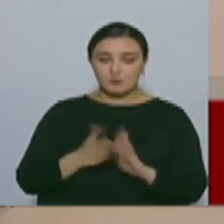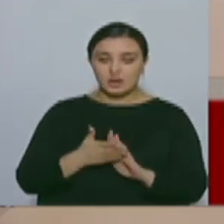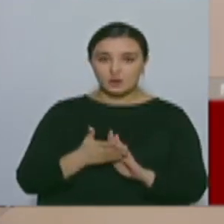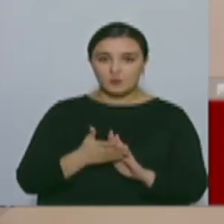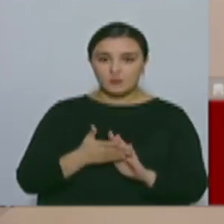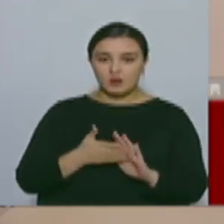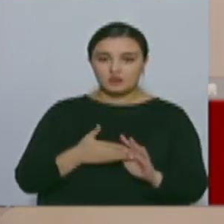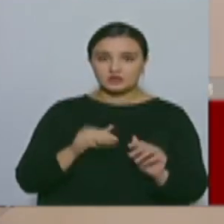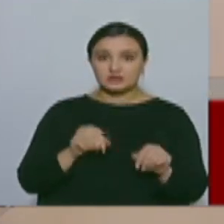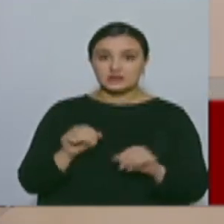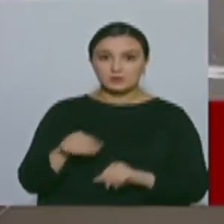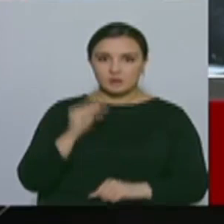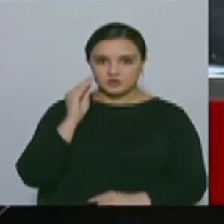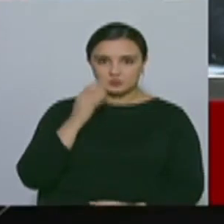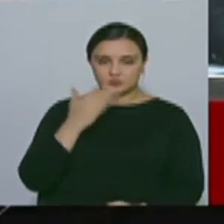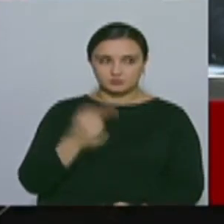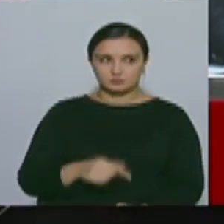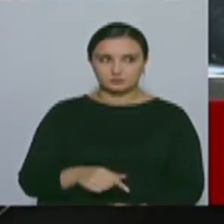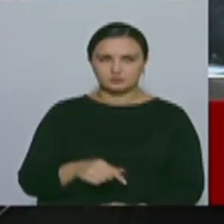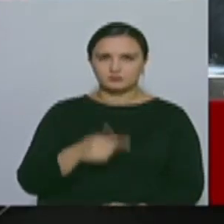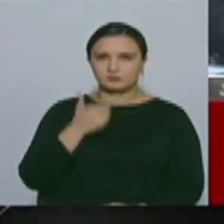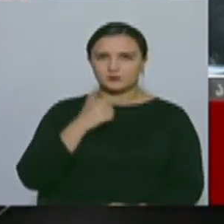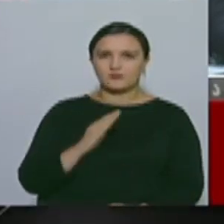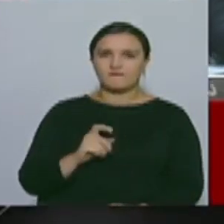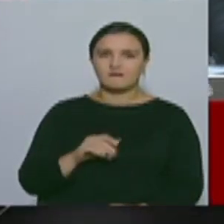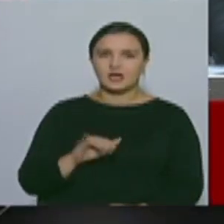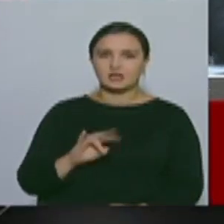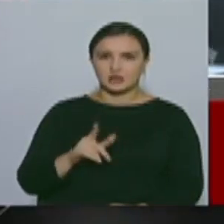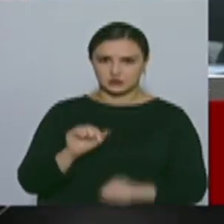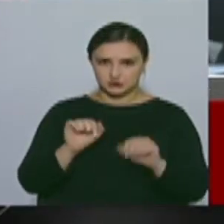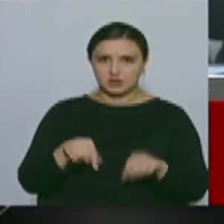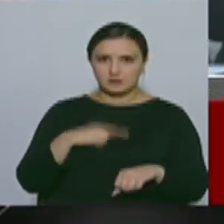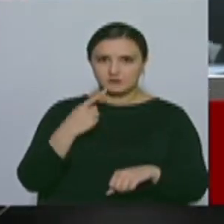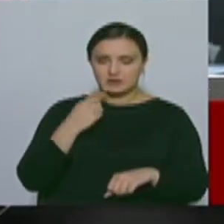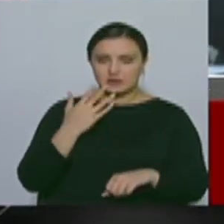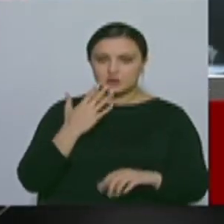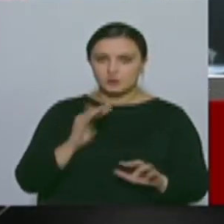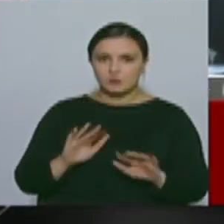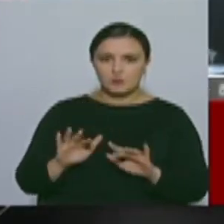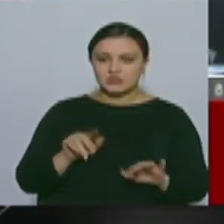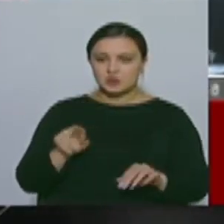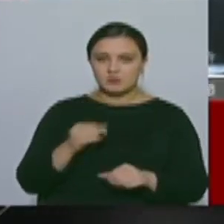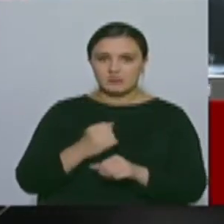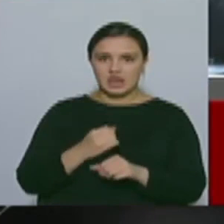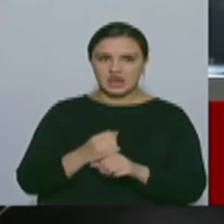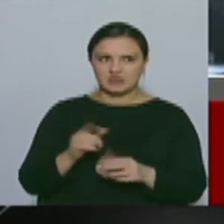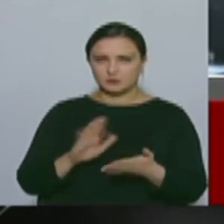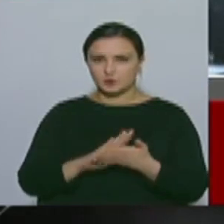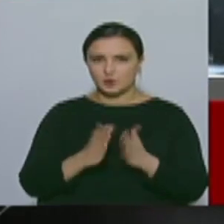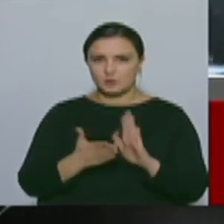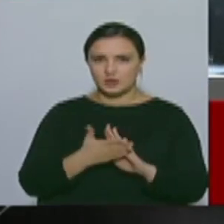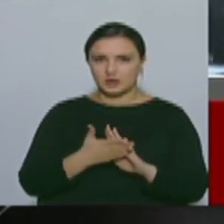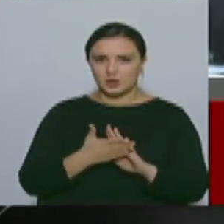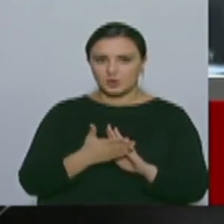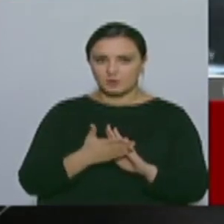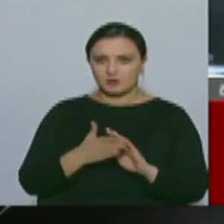გამოტანის შესაძლებლობა ბატონო ვახტანგ, შეიძლება ითქვას ის, რომ ნაციონალურმა მოძრაობამ შექმნა ვითარება, რომელშიც ხელისუფლება